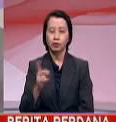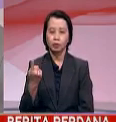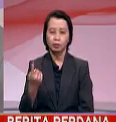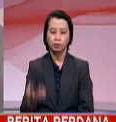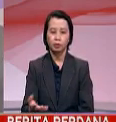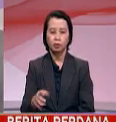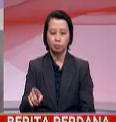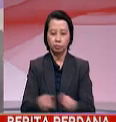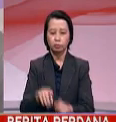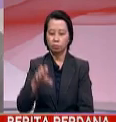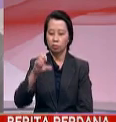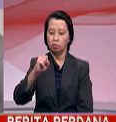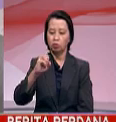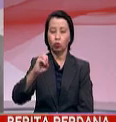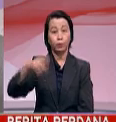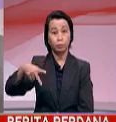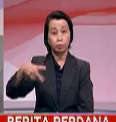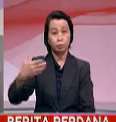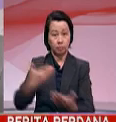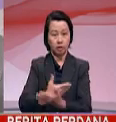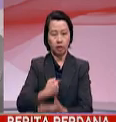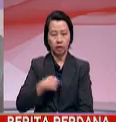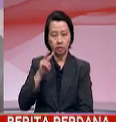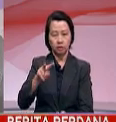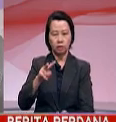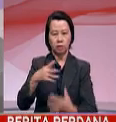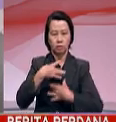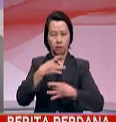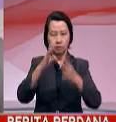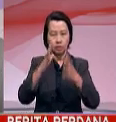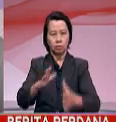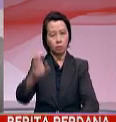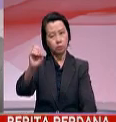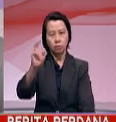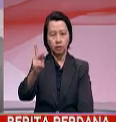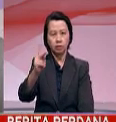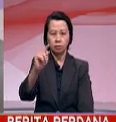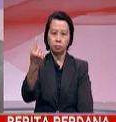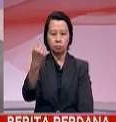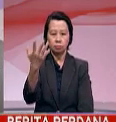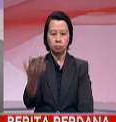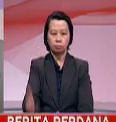Macam SOP baru ni, saya tengok peminat pun macam okey je.